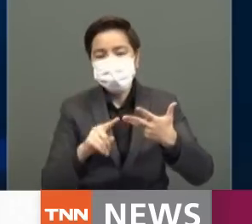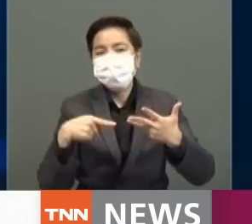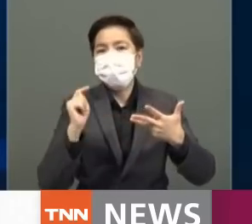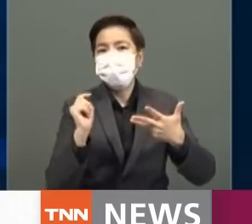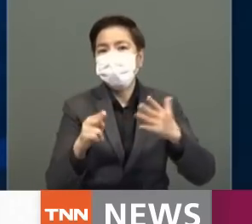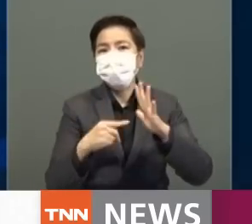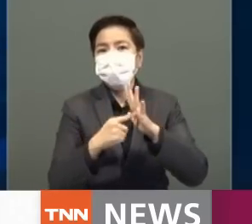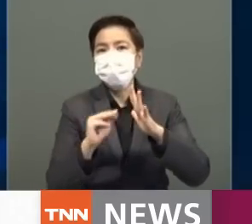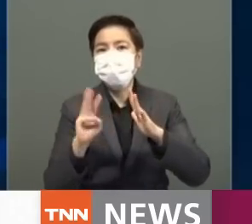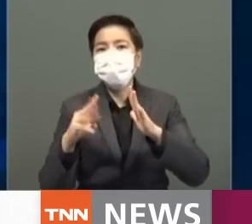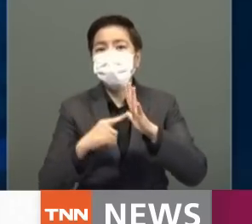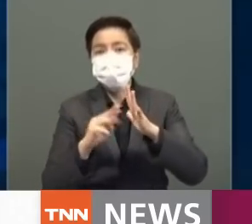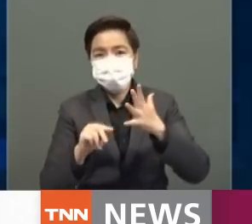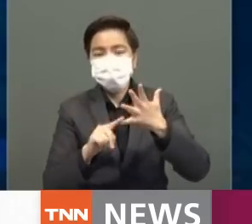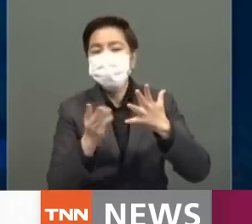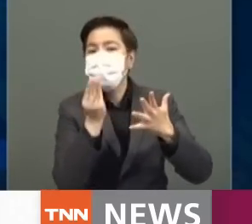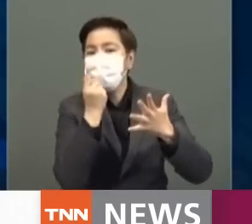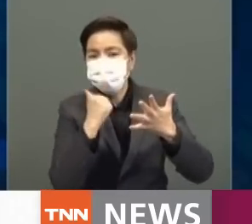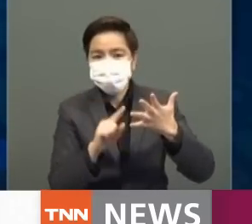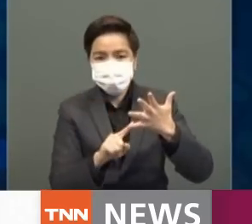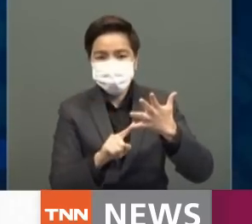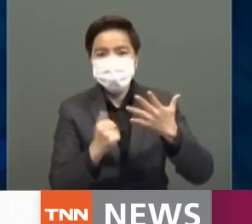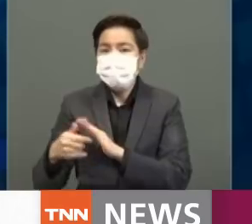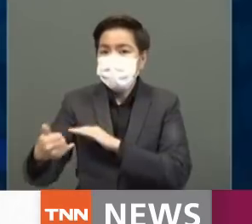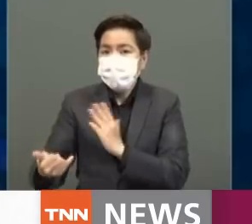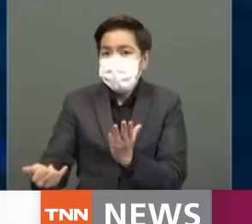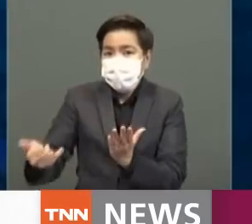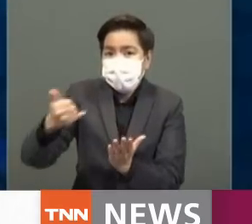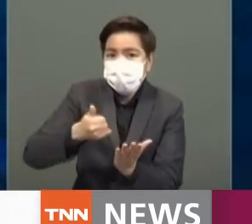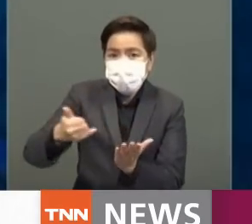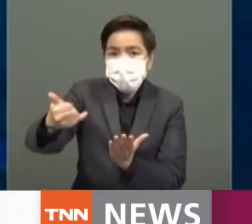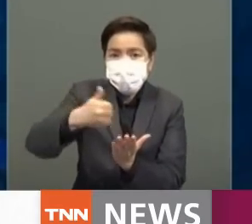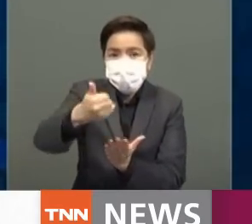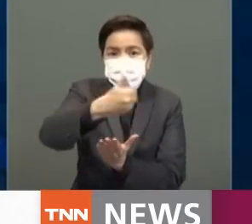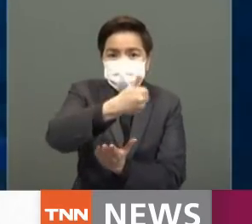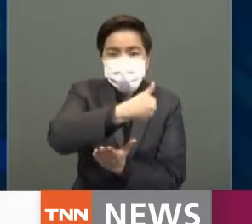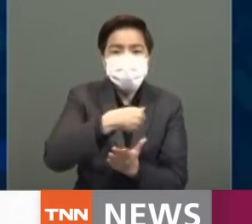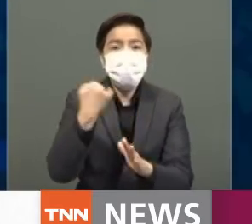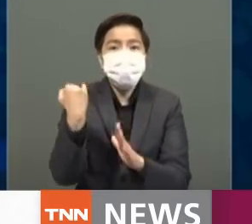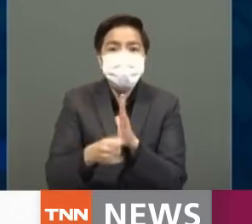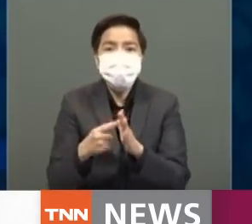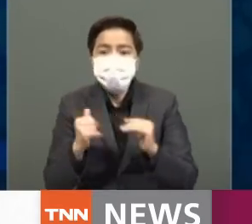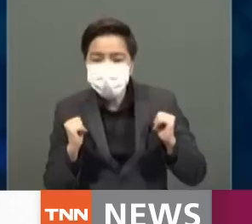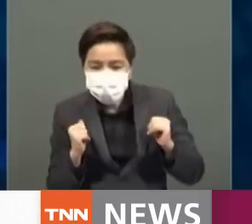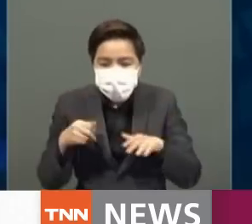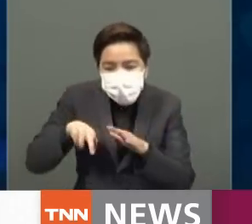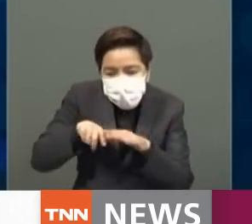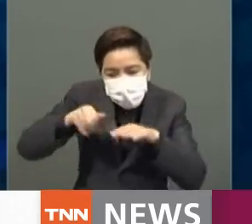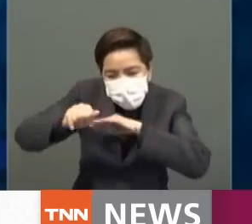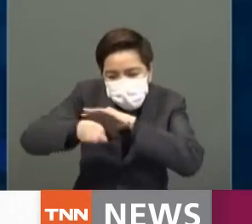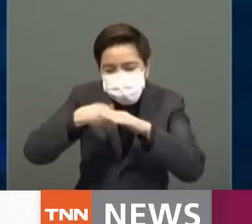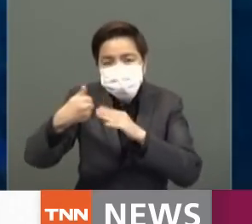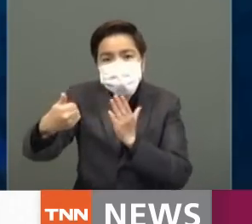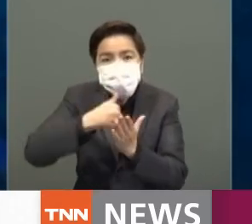ศรวมกันแล้วก็ยังมากกว่าหลายเท่าตัวและทิศทางแนวโน้มก็ยังคงเพิ่มขึ้นโดยการติดเชื้อมากขึ้นแบบ